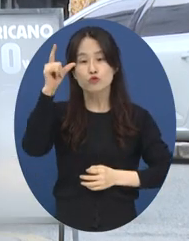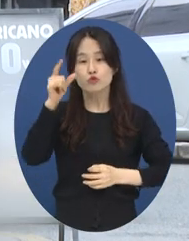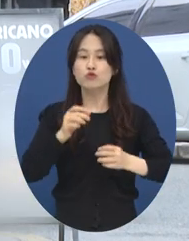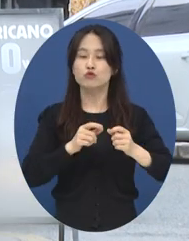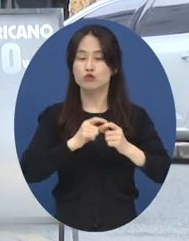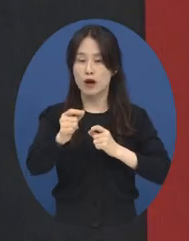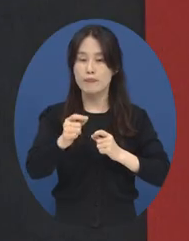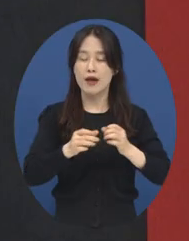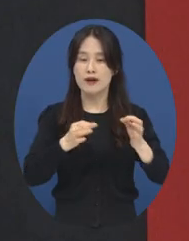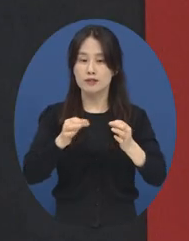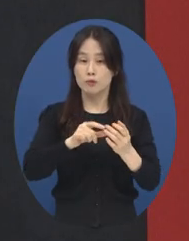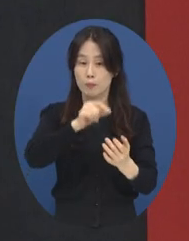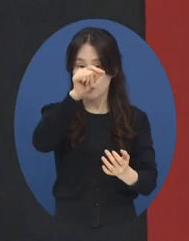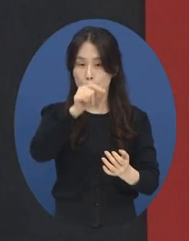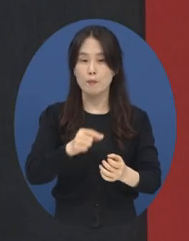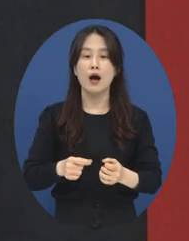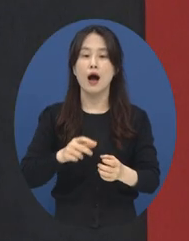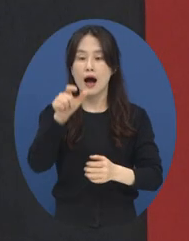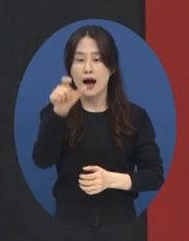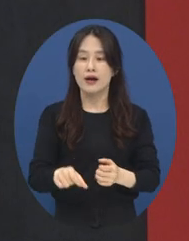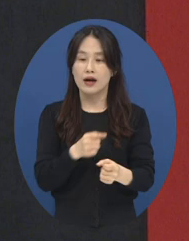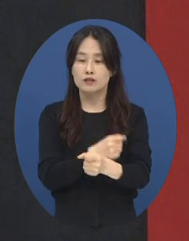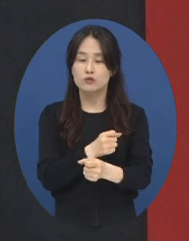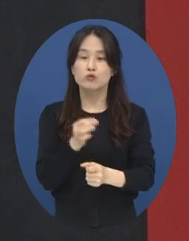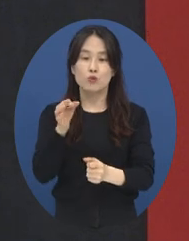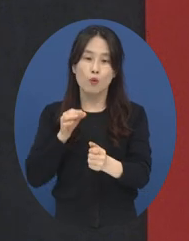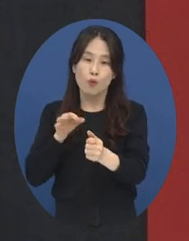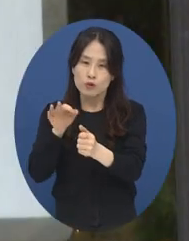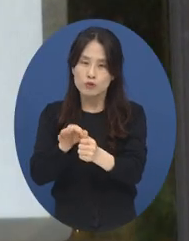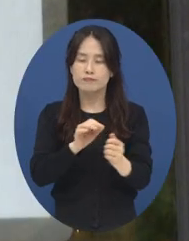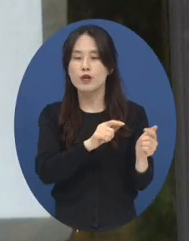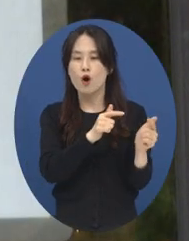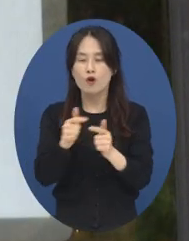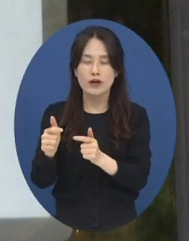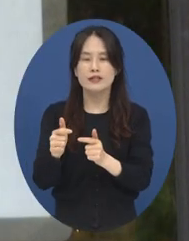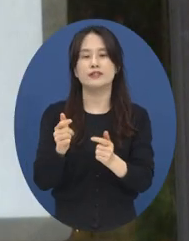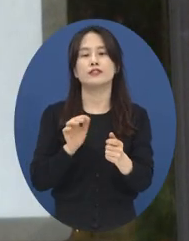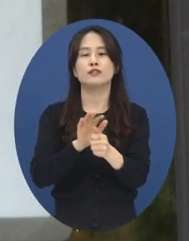지역화폐 우수가맹점으로 선발해 카드 수수료를 지원하는 등의